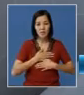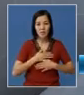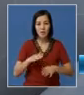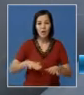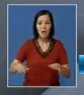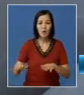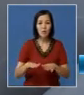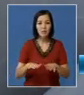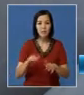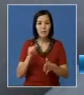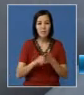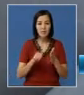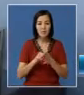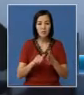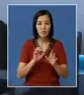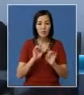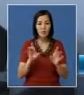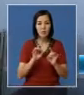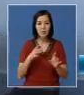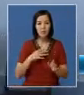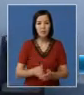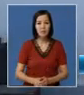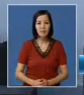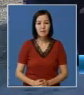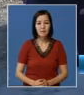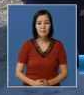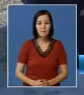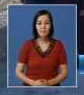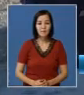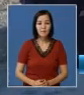ауласына қатысты біраз ескерту айтты.